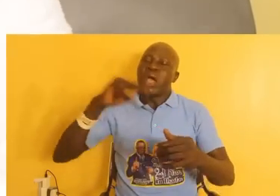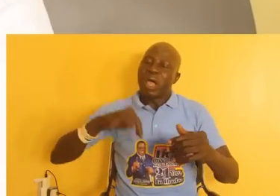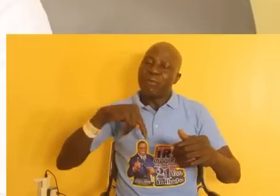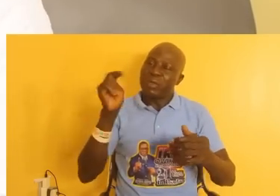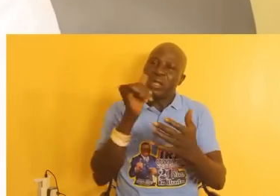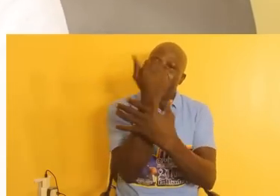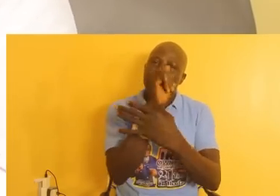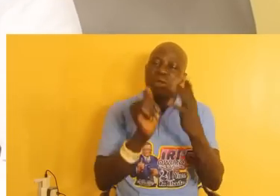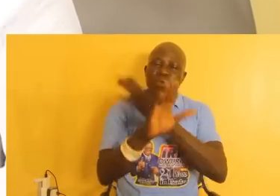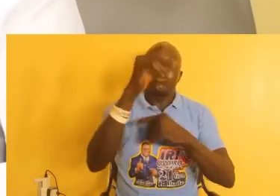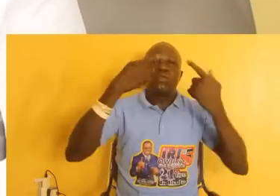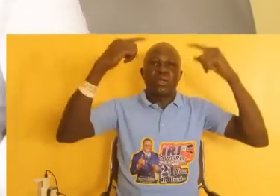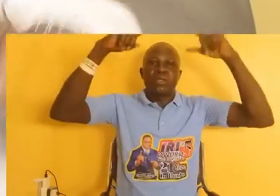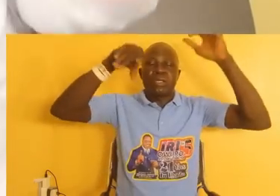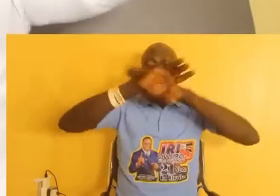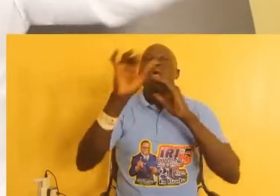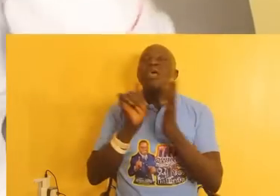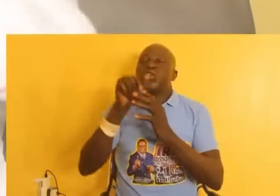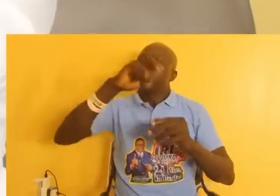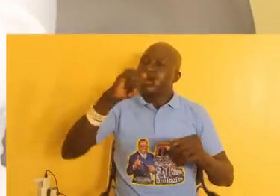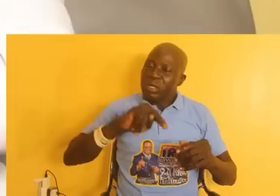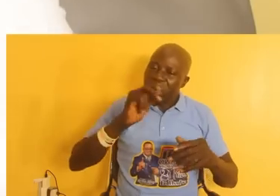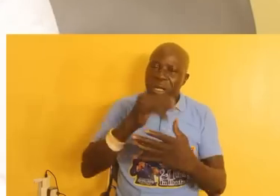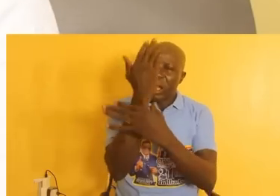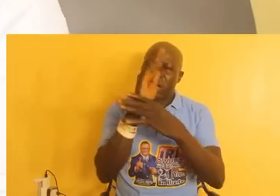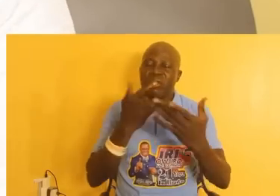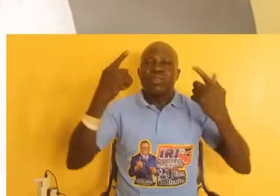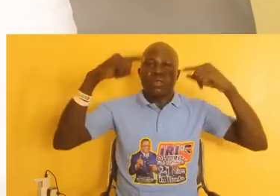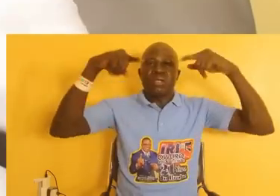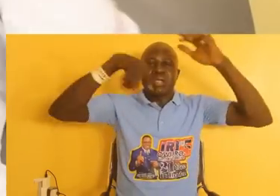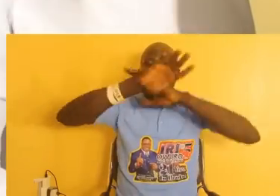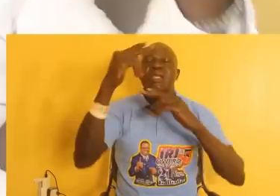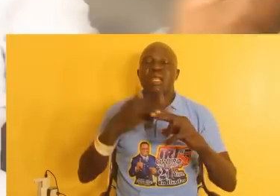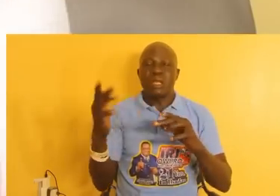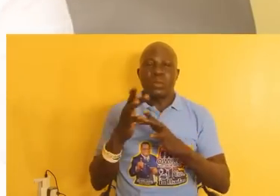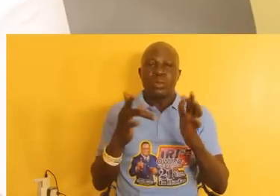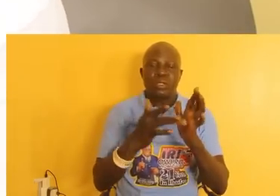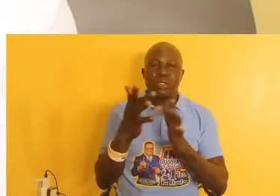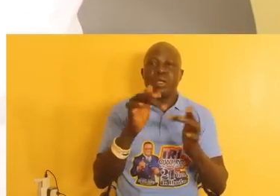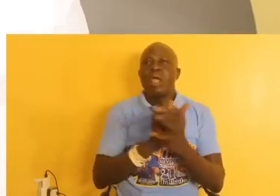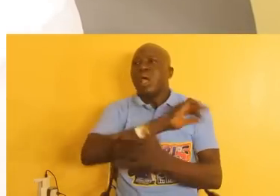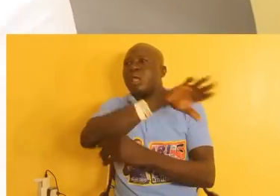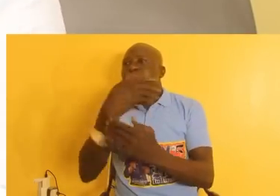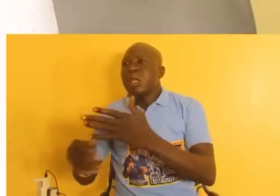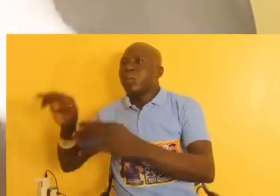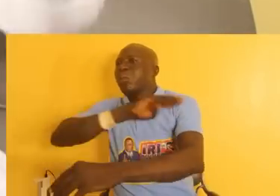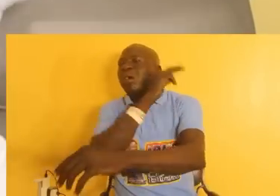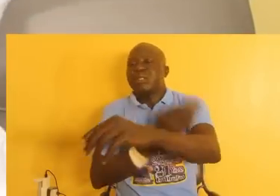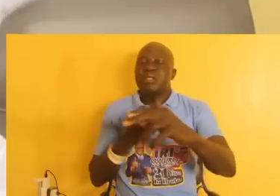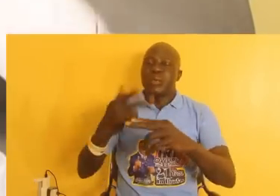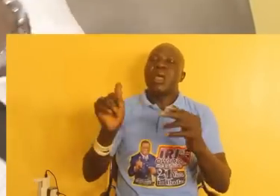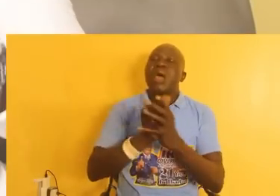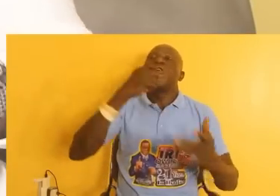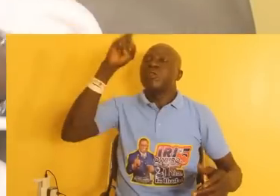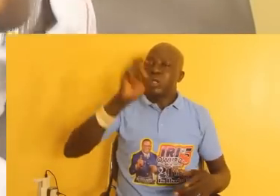àṣeyọrí. Bẹ́ẹ̀ni, o nílò ọwọ́ Ọlọ́run fún àṣeyọrí. Gàrú àbà ló ń sọ. Àlùbí lájàrá. Mo pàṣẹ